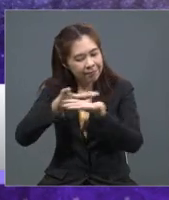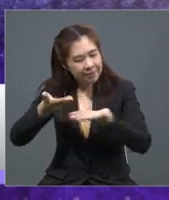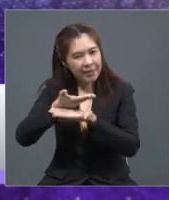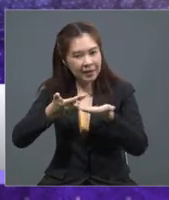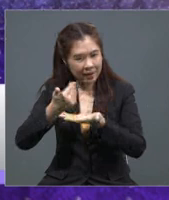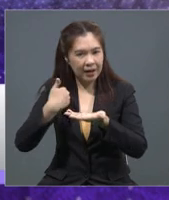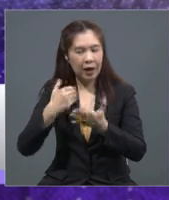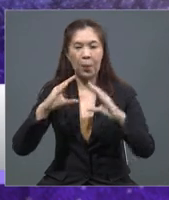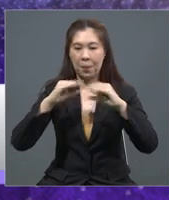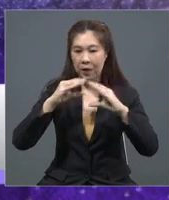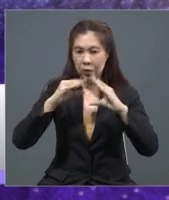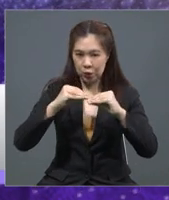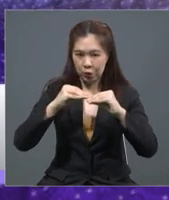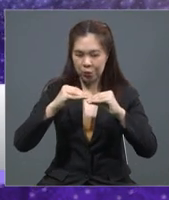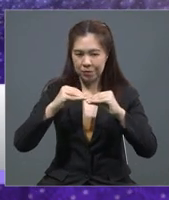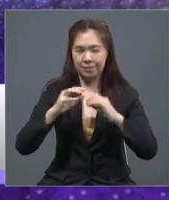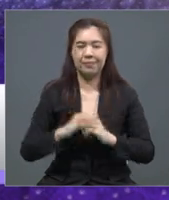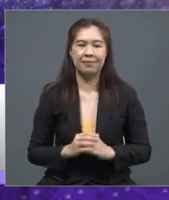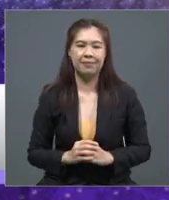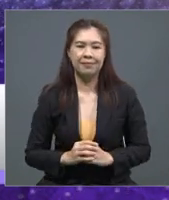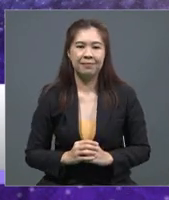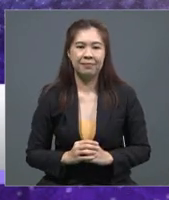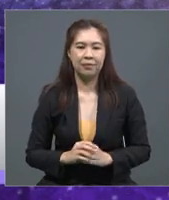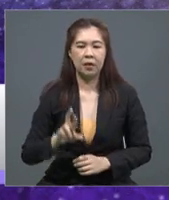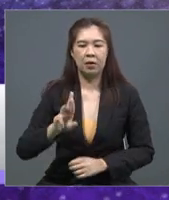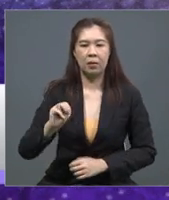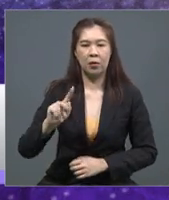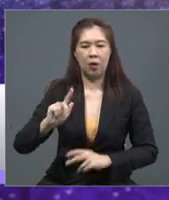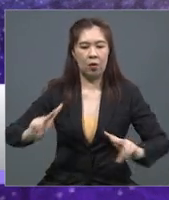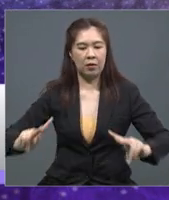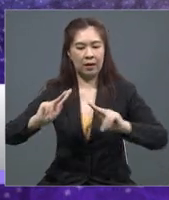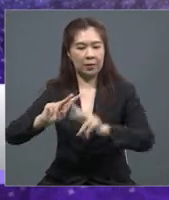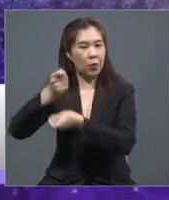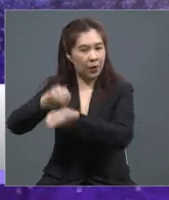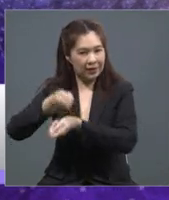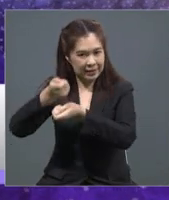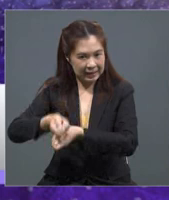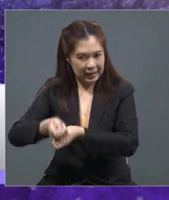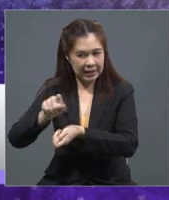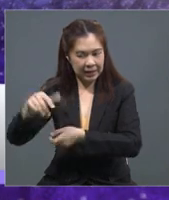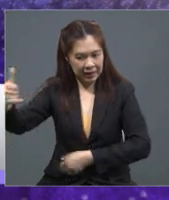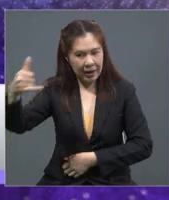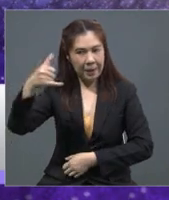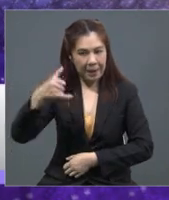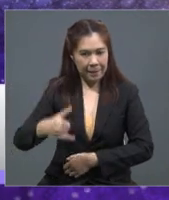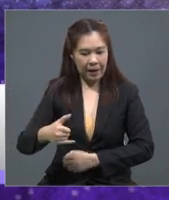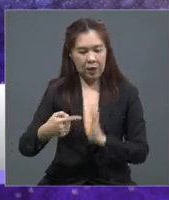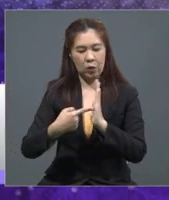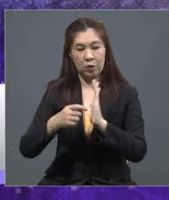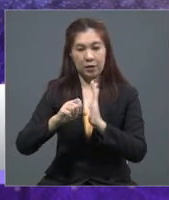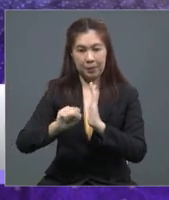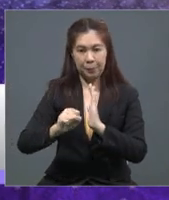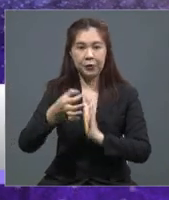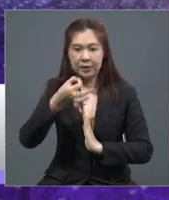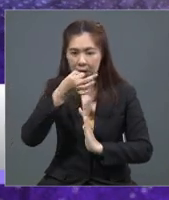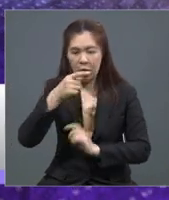ก่อนที่จะร่วมประชุมหารือกับร้อยเอกธรรมนัสพรหมเผ่ารัฐมนตรีว่าการกระทรวงเกษตรและสหกรณ์ที่จะเดินทางลงพื้นที่จังหวัดสมุทรสาครในช่วงบ่าย